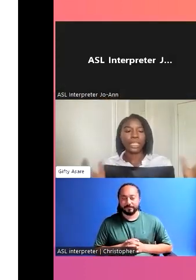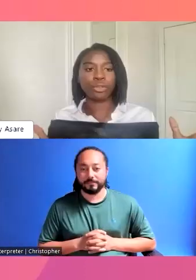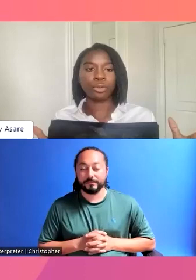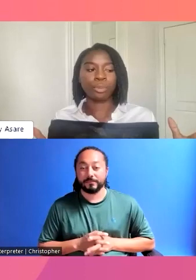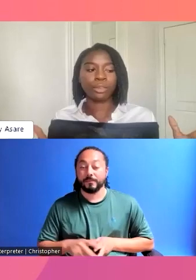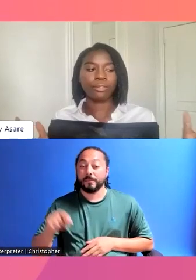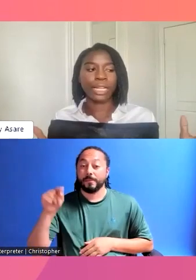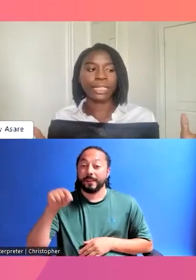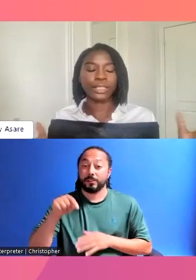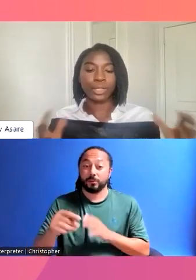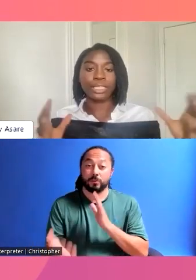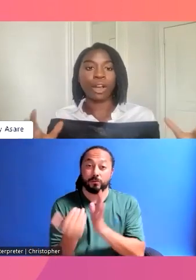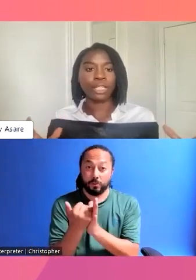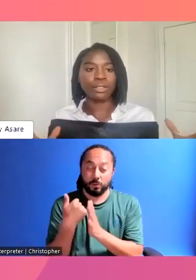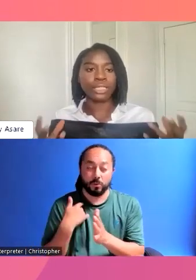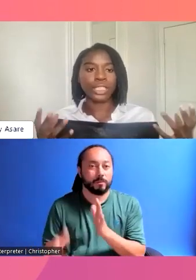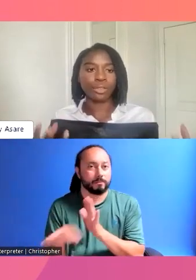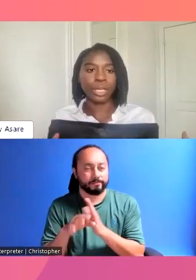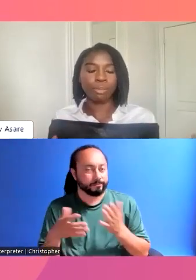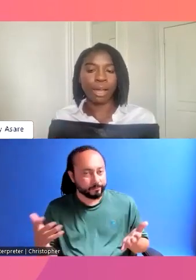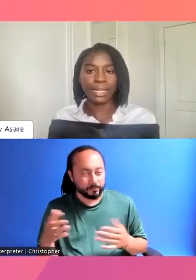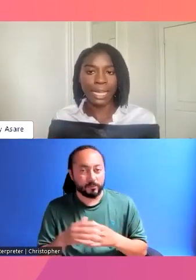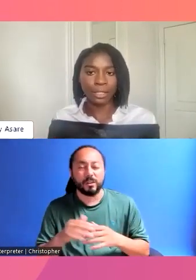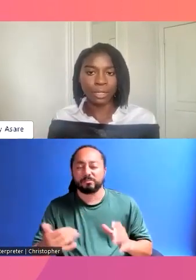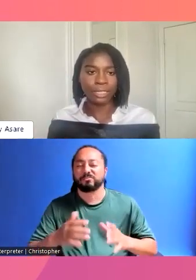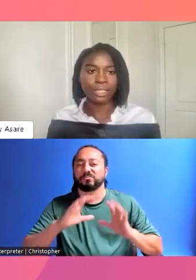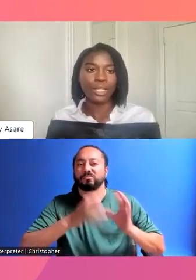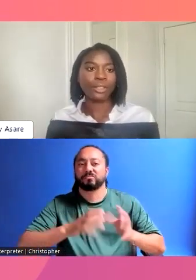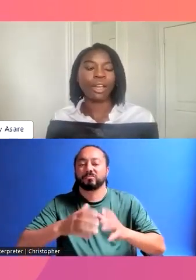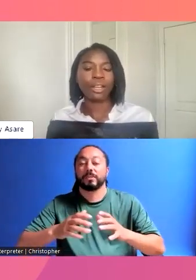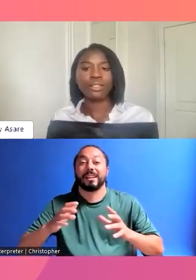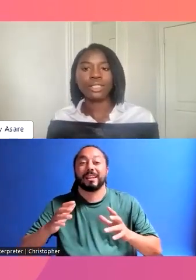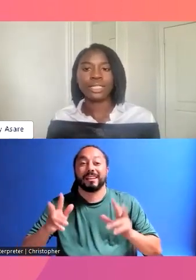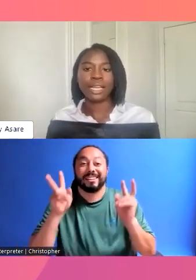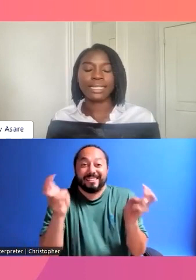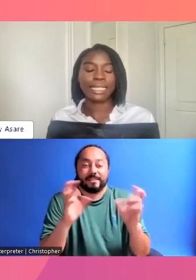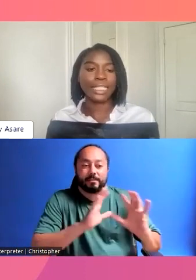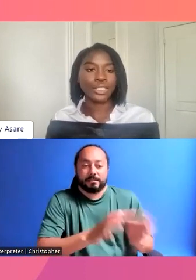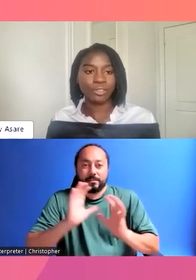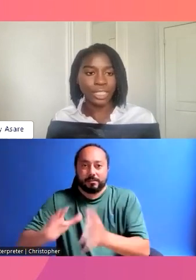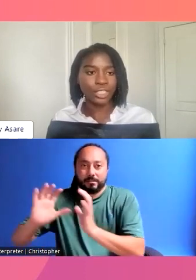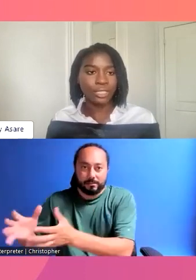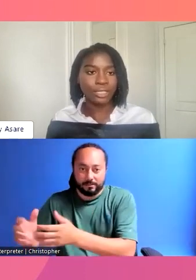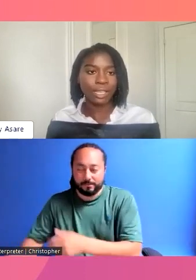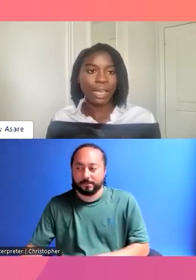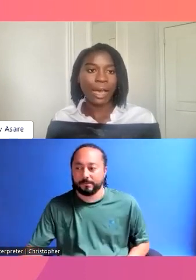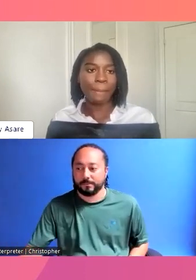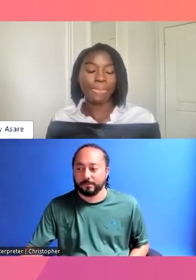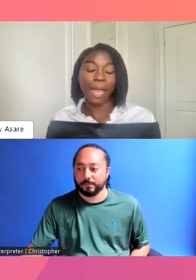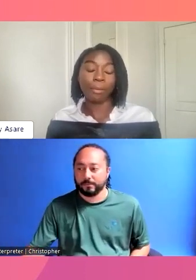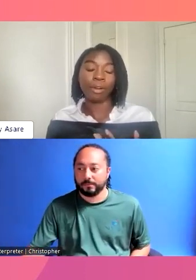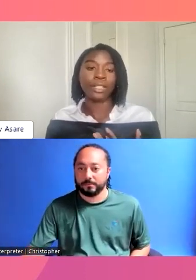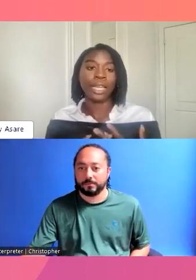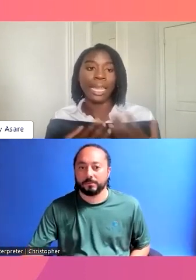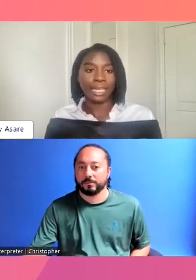Et dans cette étude, on a conclu qu'on pouvait réunir